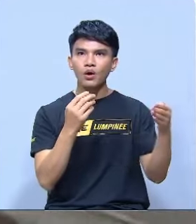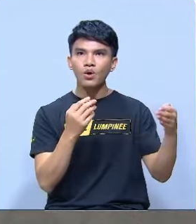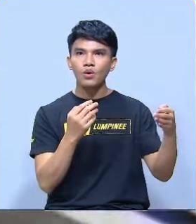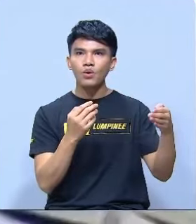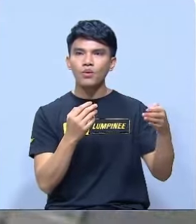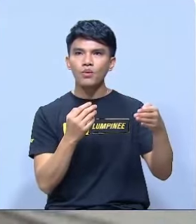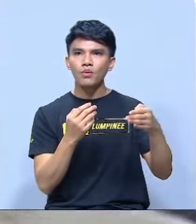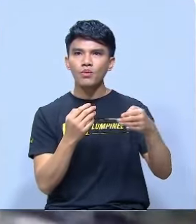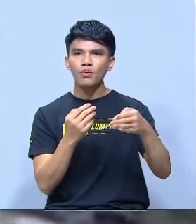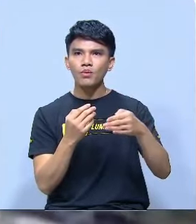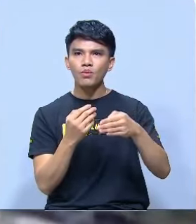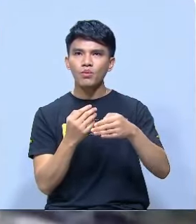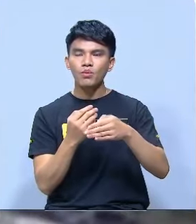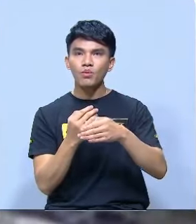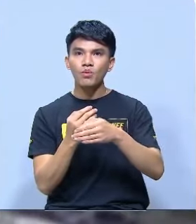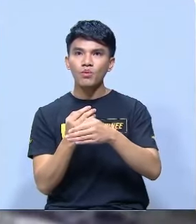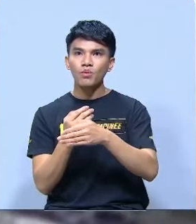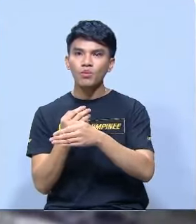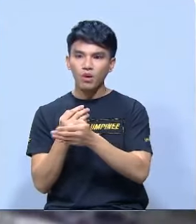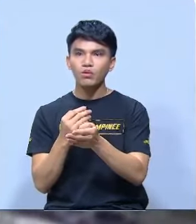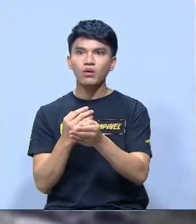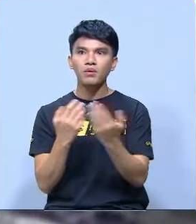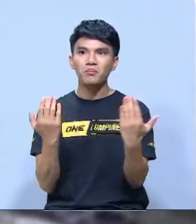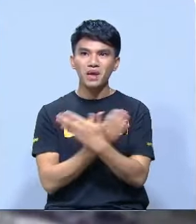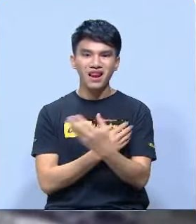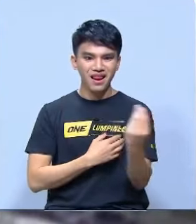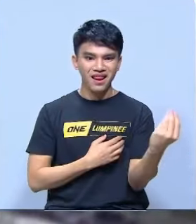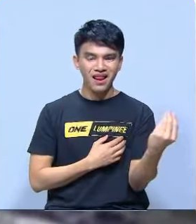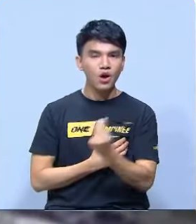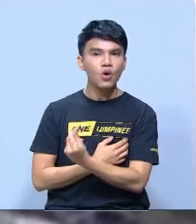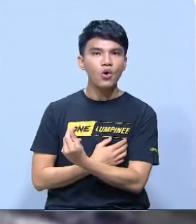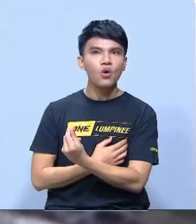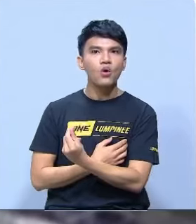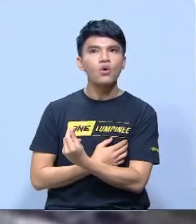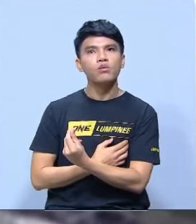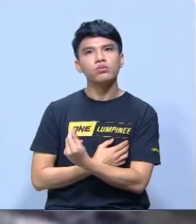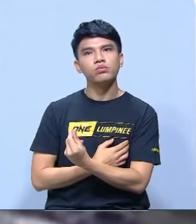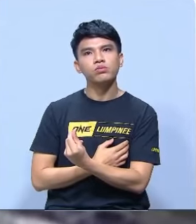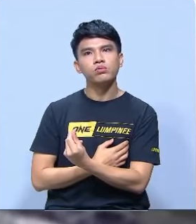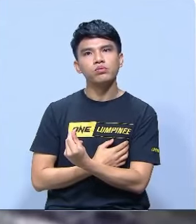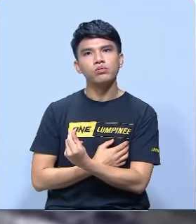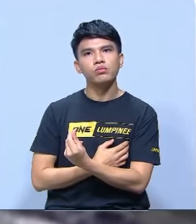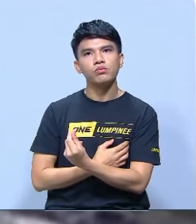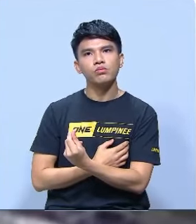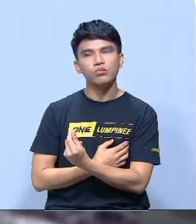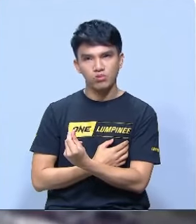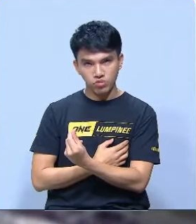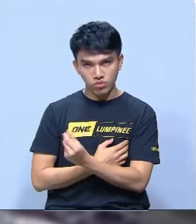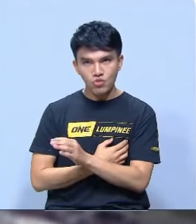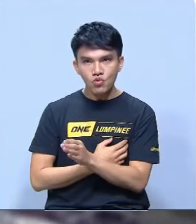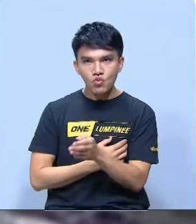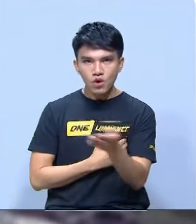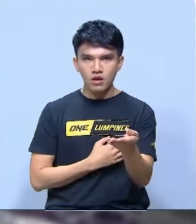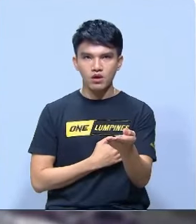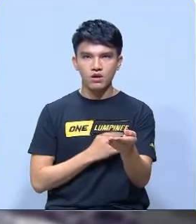ติก็ไม่น่าจะตีขวาก็น่าจะไปซ้ายเรื่อยๆ คือแบบเปลี่ยนเลนกระทันหันเลยใช่ไหมคะ เนี่ยเนี่ยแล้วก็ไปถลายครูดแล้ว